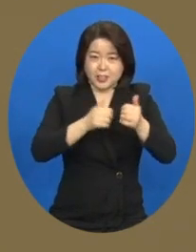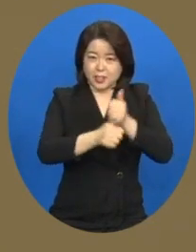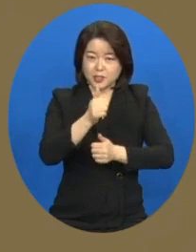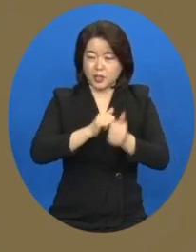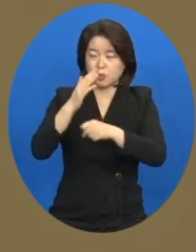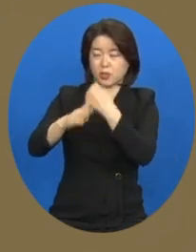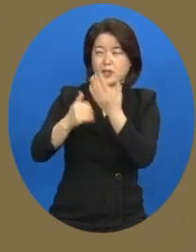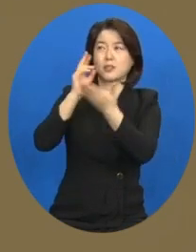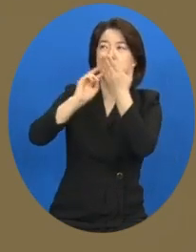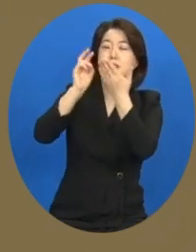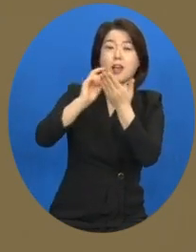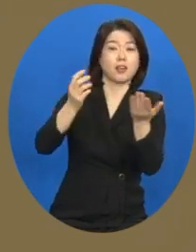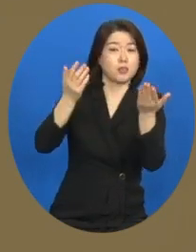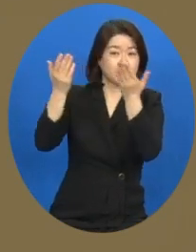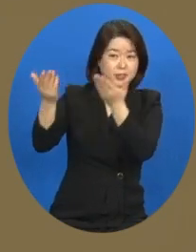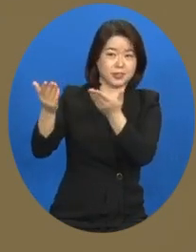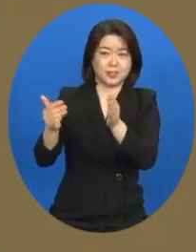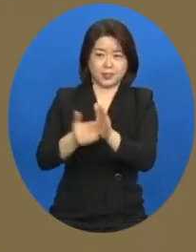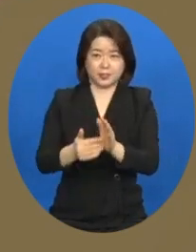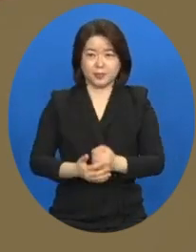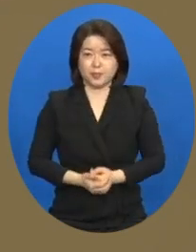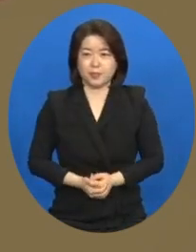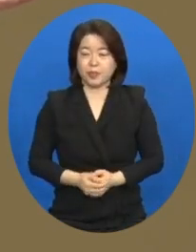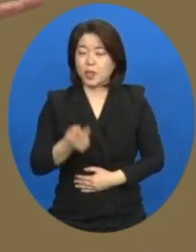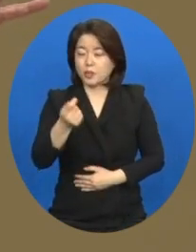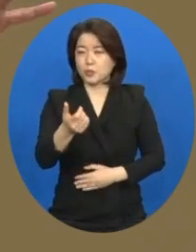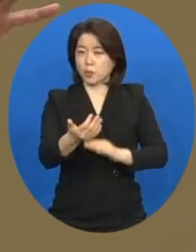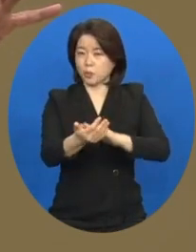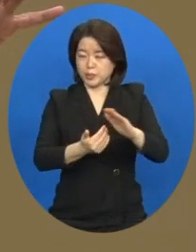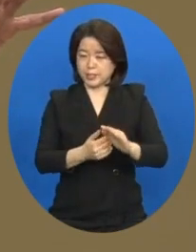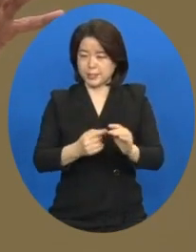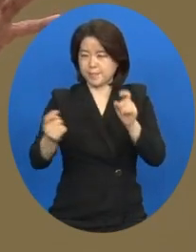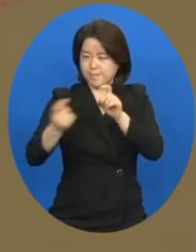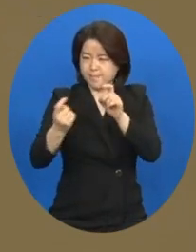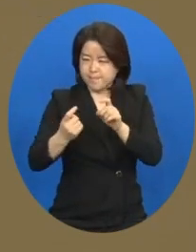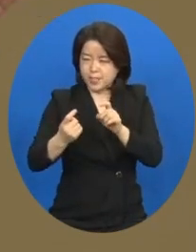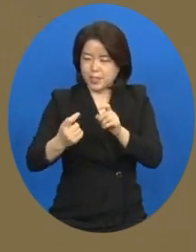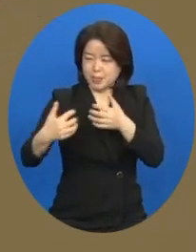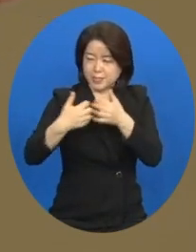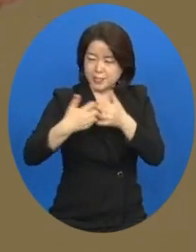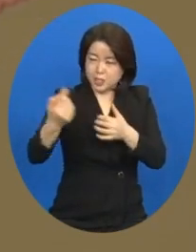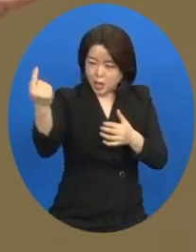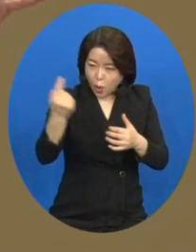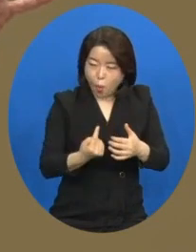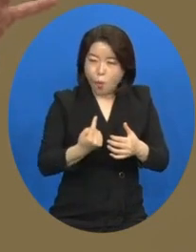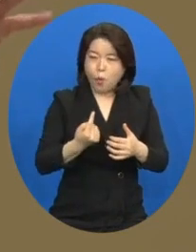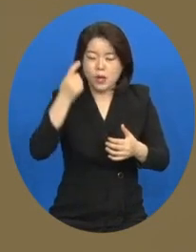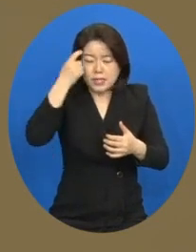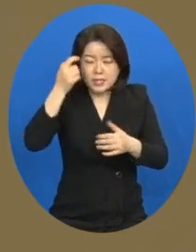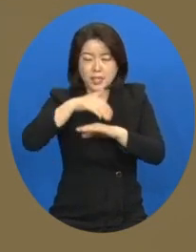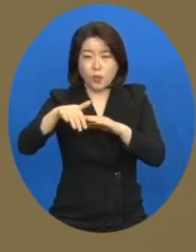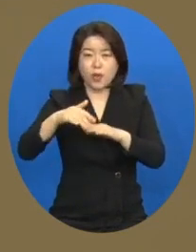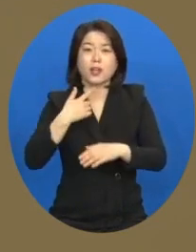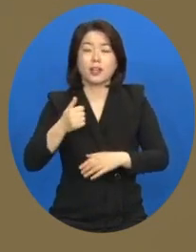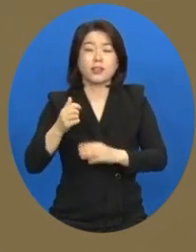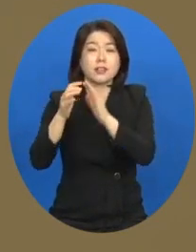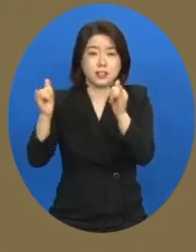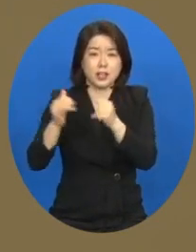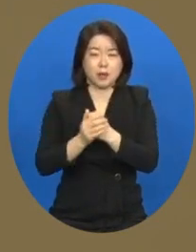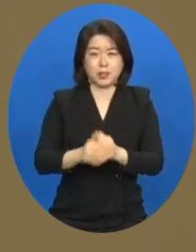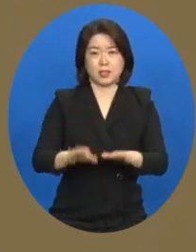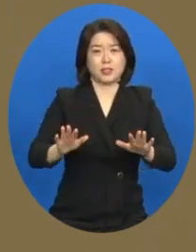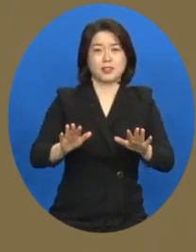하나님을 찬송하였다. 아, 조금 전까지 싸우겠다는 사람들이, 전쟁하겠다는 사람들이 이제는